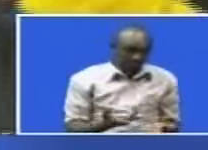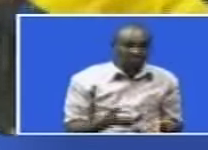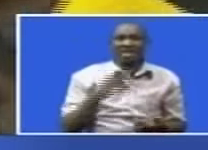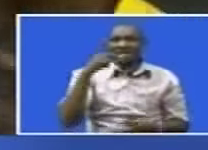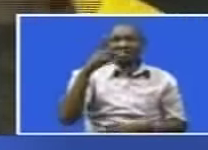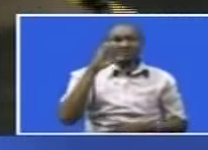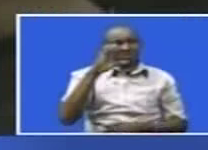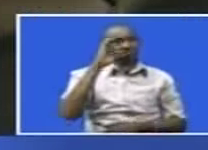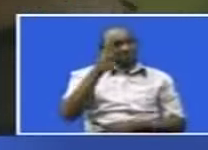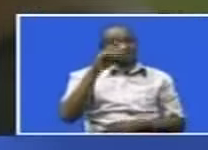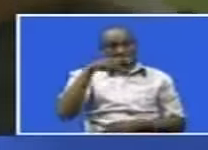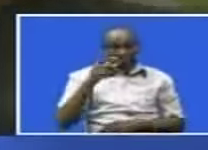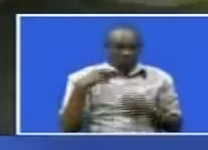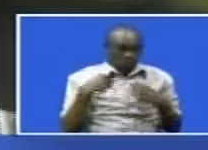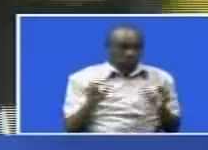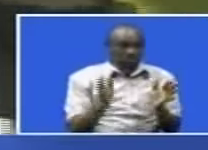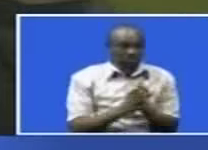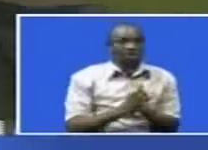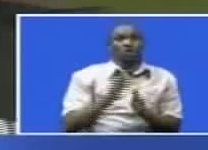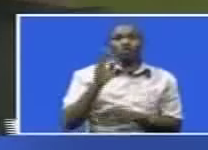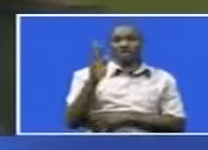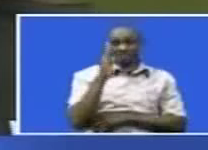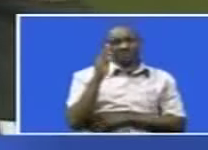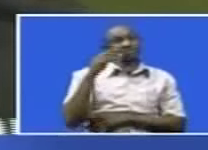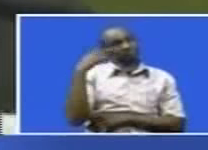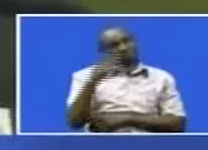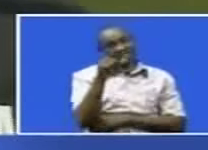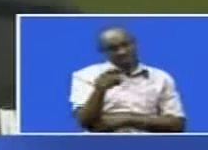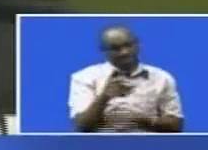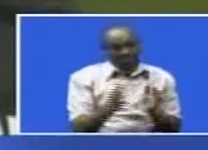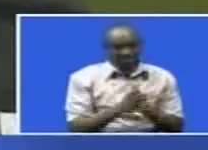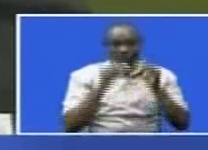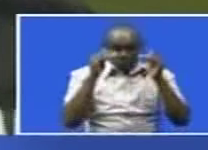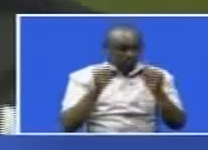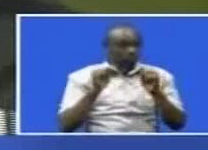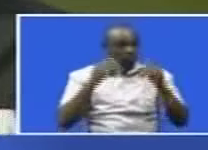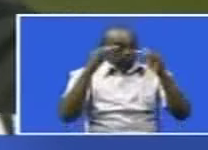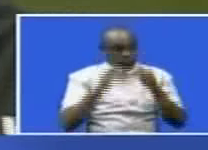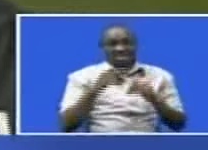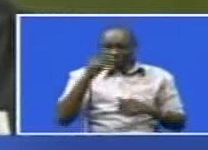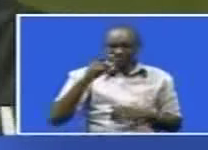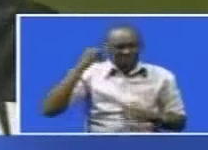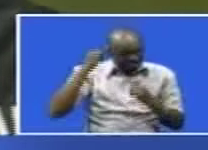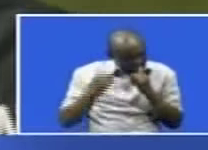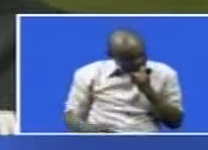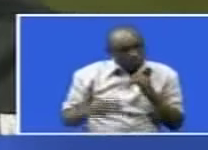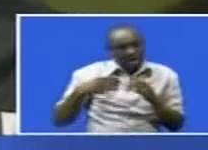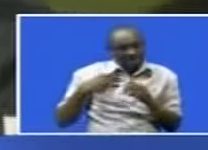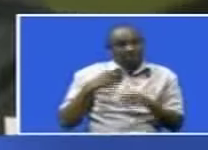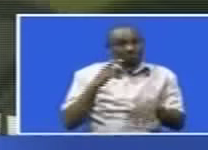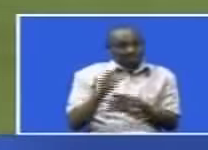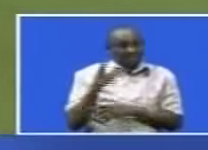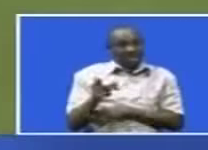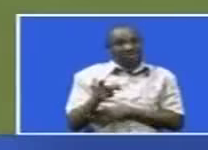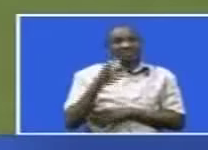KCB wamelaza bao mawili bila jibu na Ulinzi na kutoswa katika eneo la kushushwa daraja, huku kukiwa kumesalia raundi moja michuano msimu huu, huku